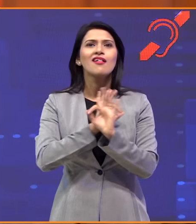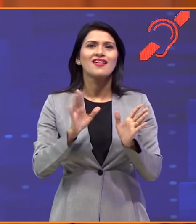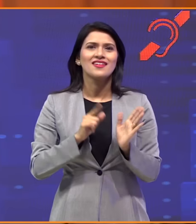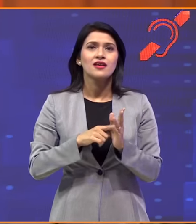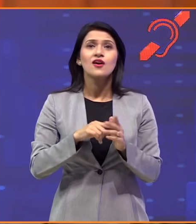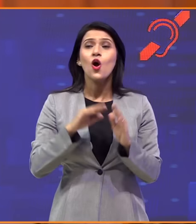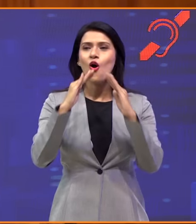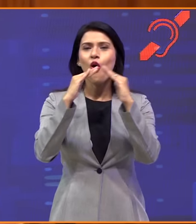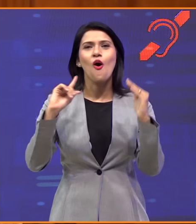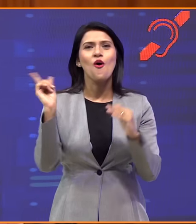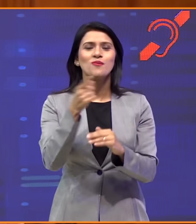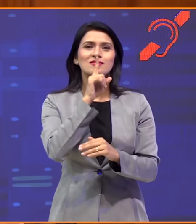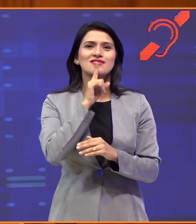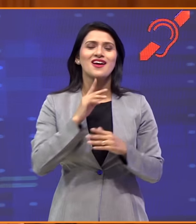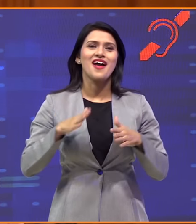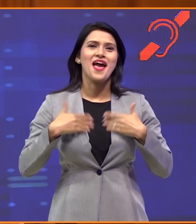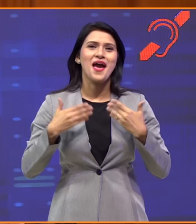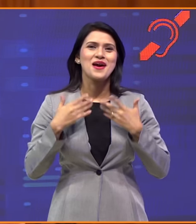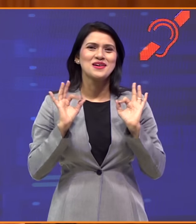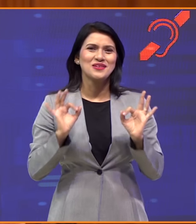शांति भी बनी हुई है शांति